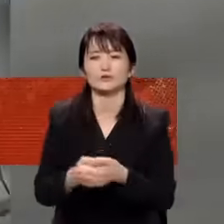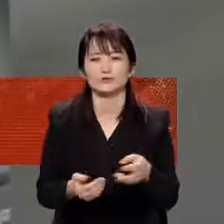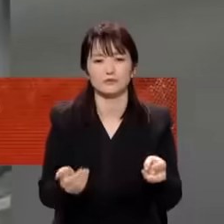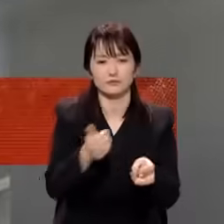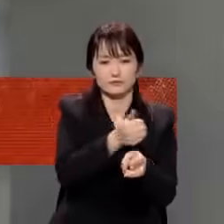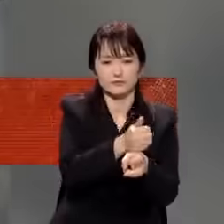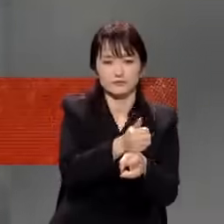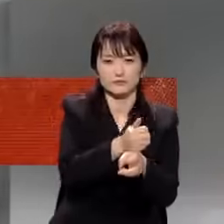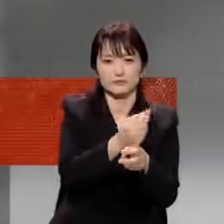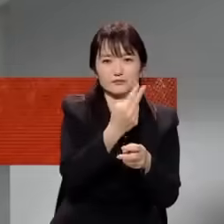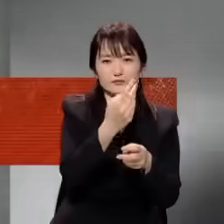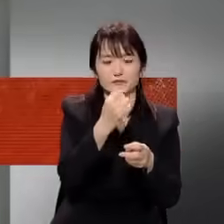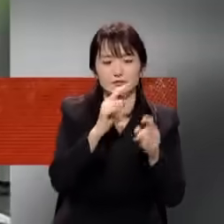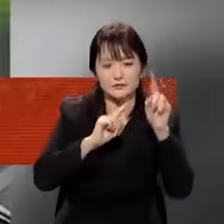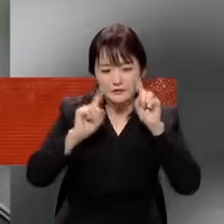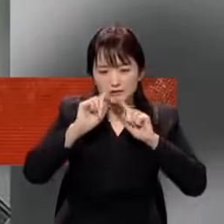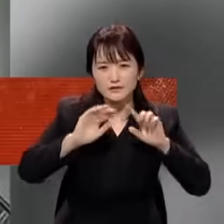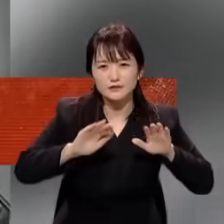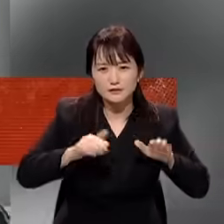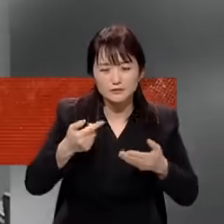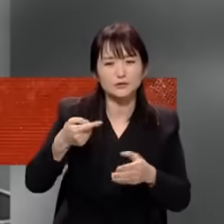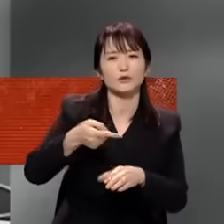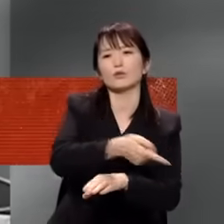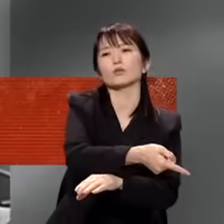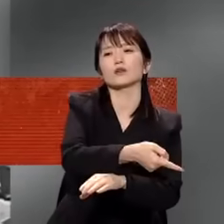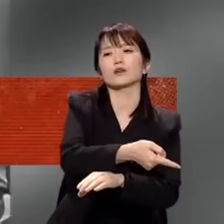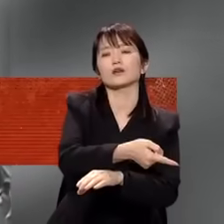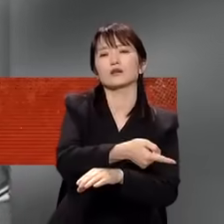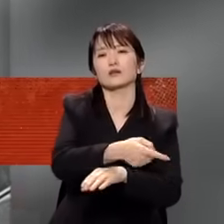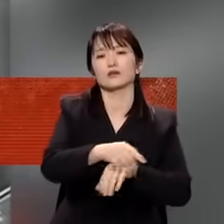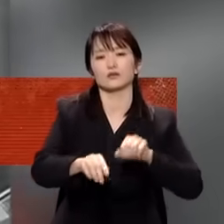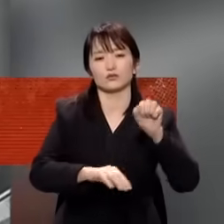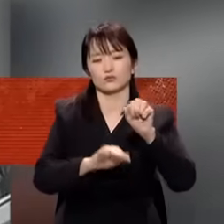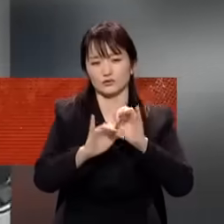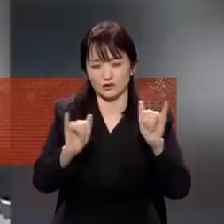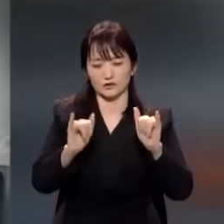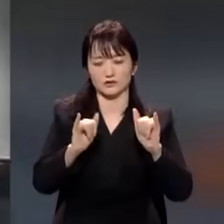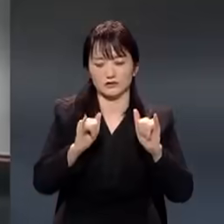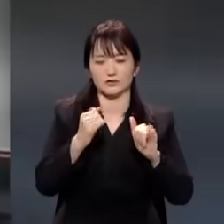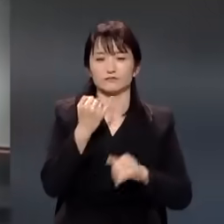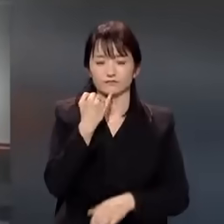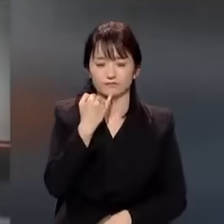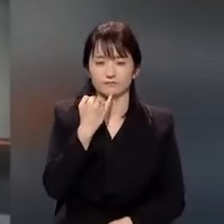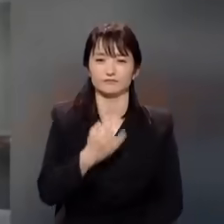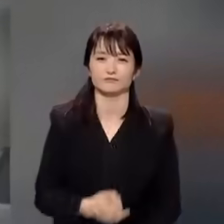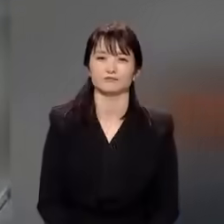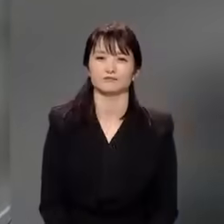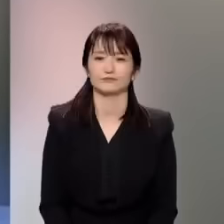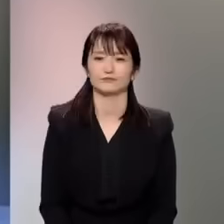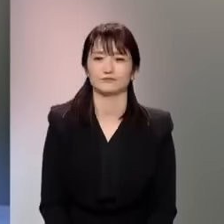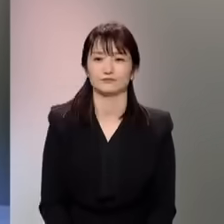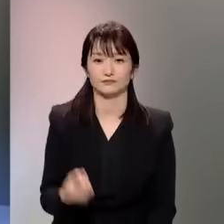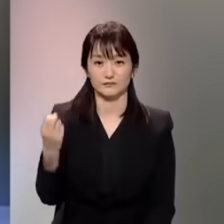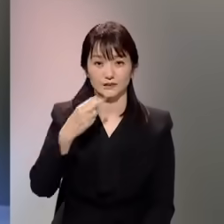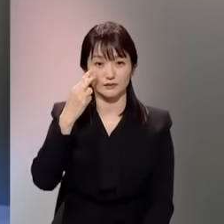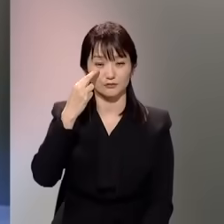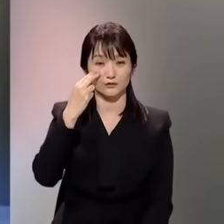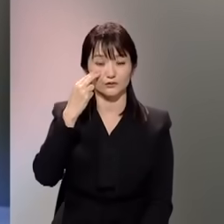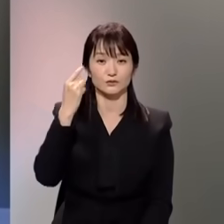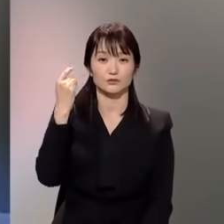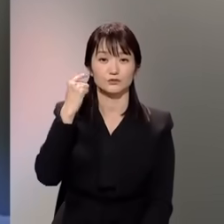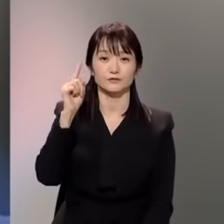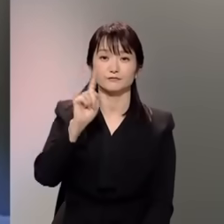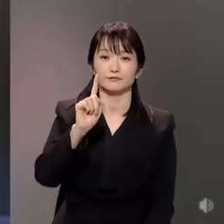있던 승객 두 명이 가벼운 부상을 입은 것 외에는 차량 운전자들은 모두 무사했다고 합니다. 알겠습니다. 자, 다시 미국으로